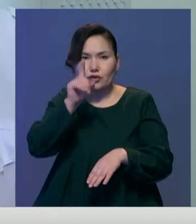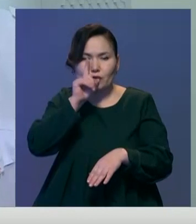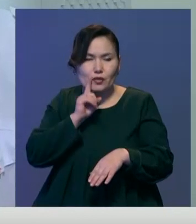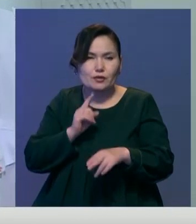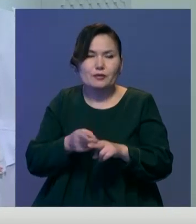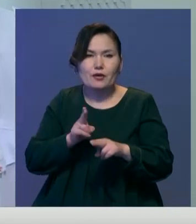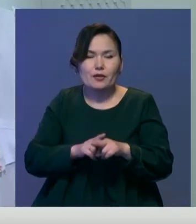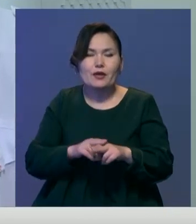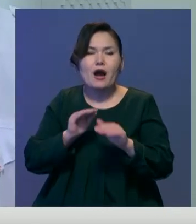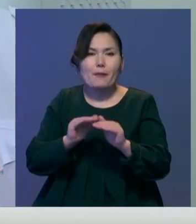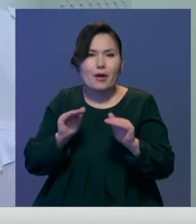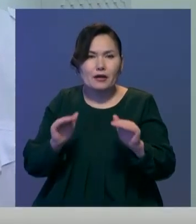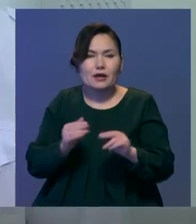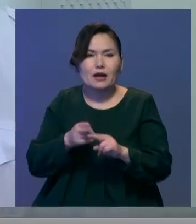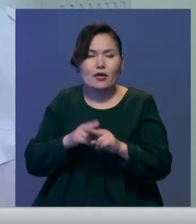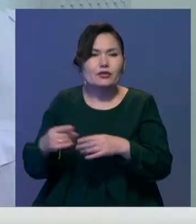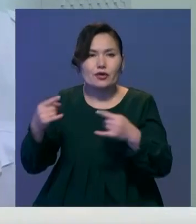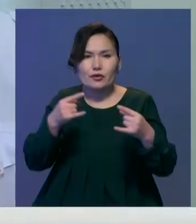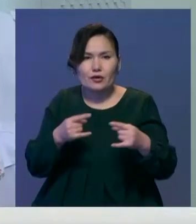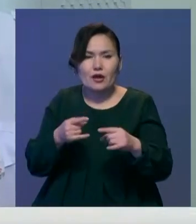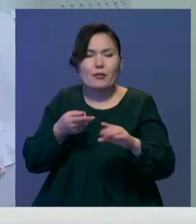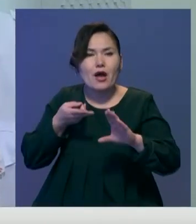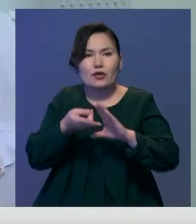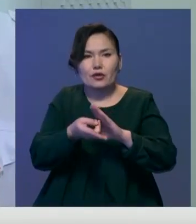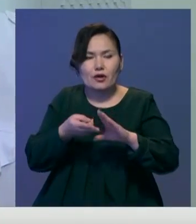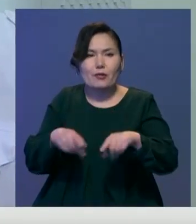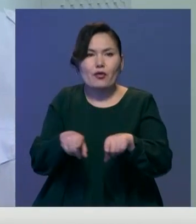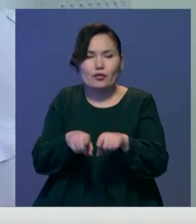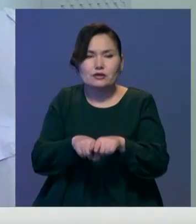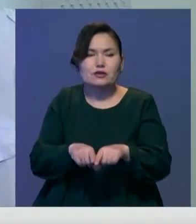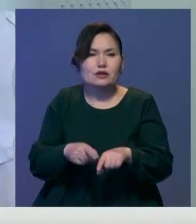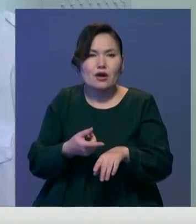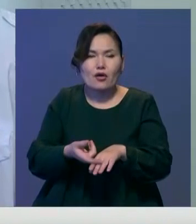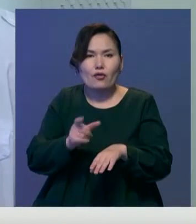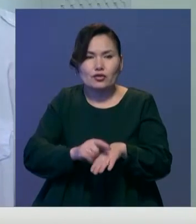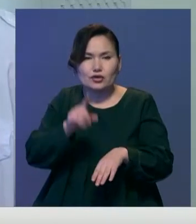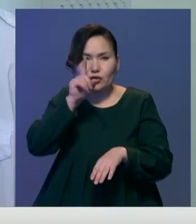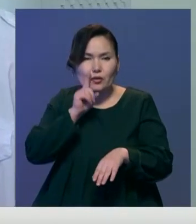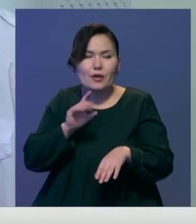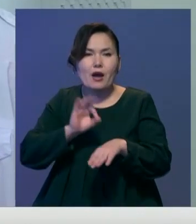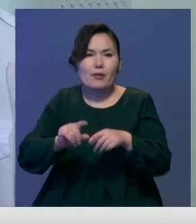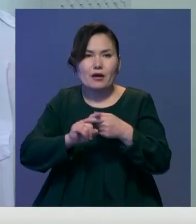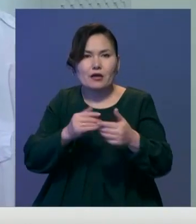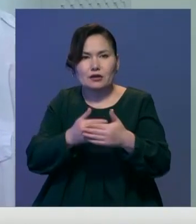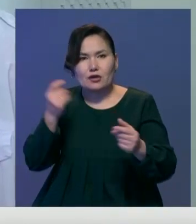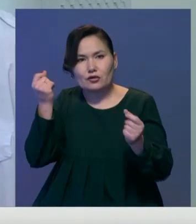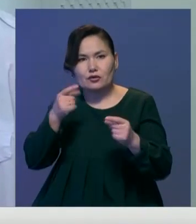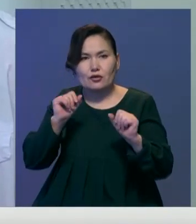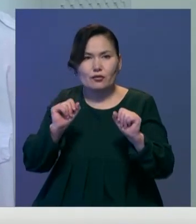түсіреді. Науқасты бір рет тексергенде 128 түсірілім жасайды. Арнайы техника бізге баланың диагнозын жылдам анықтауға мүмкіндік береді.